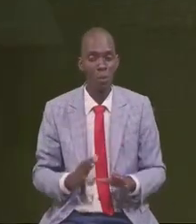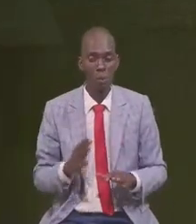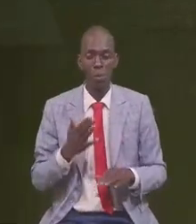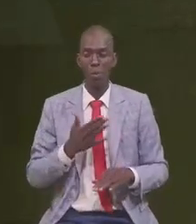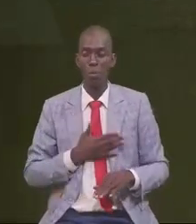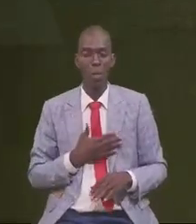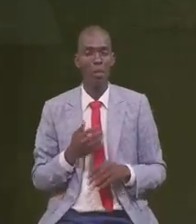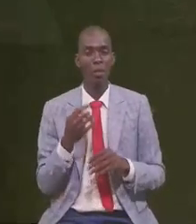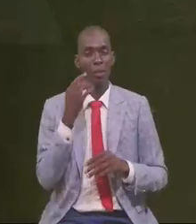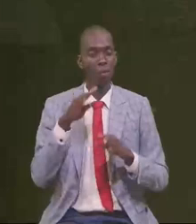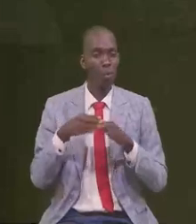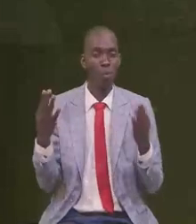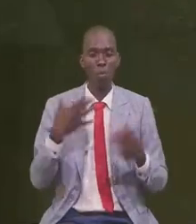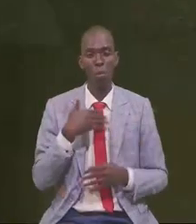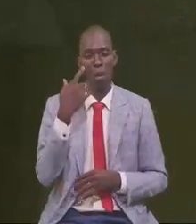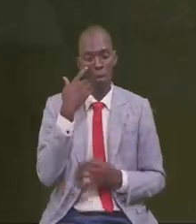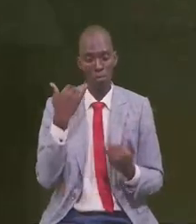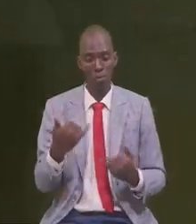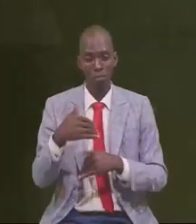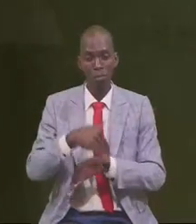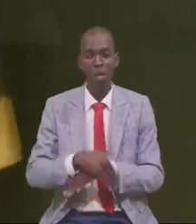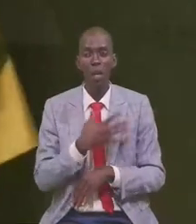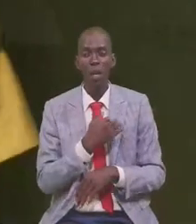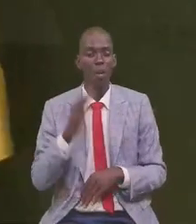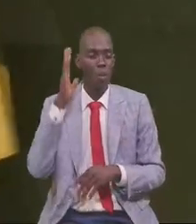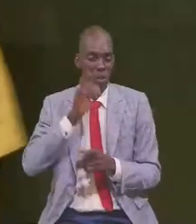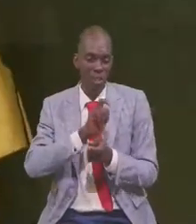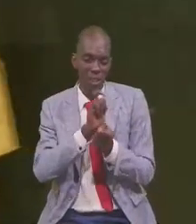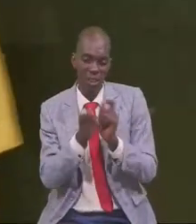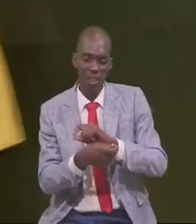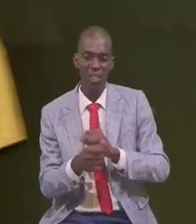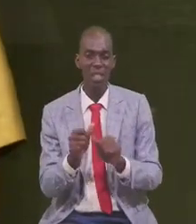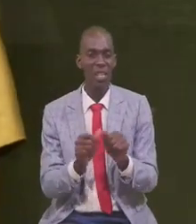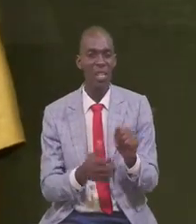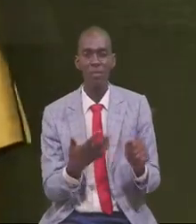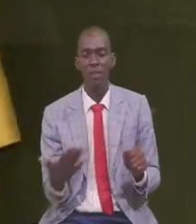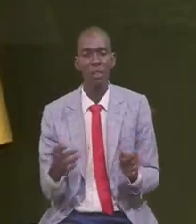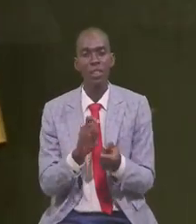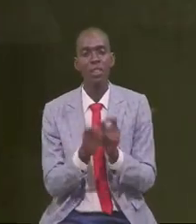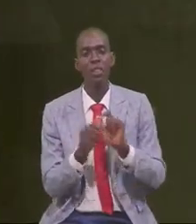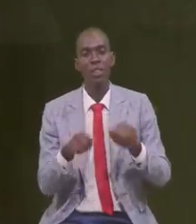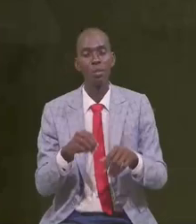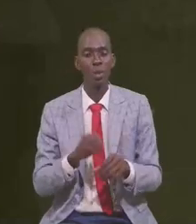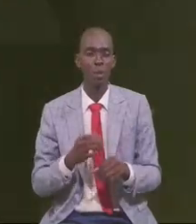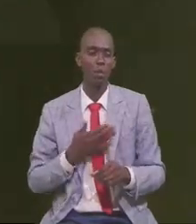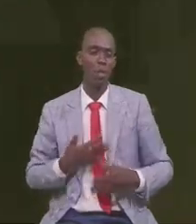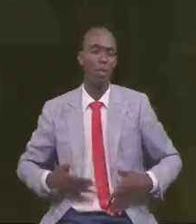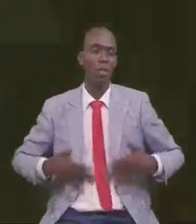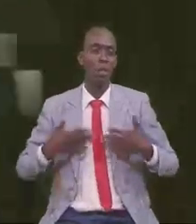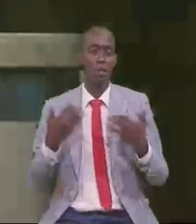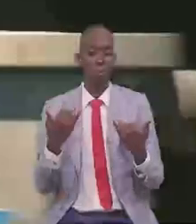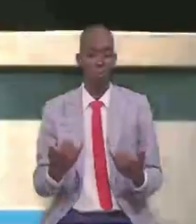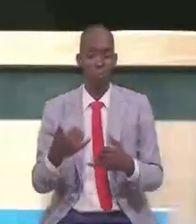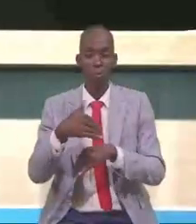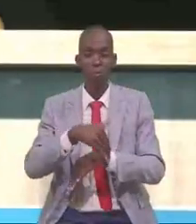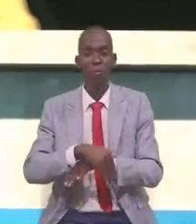aveugles. Il va changer tout ce qui est changeable dans ma vie. Ce soir, la puissance